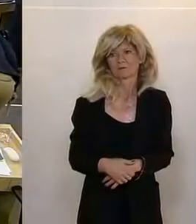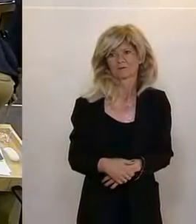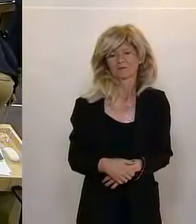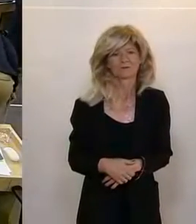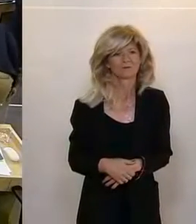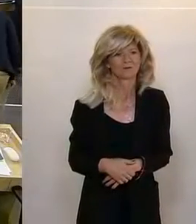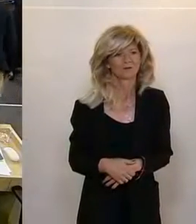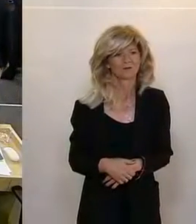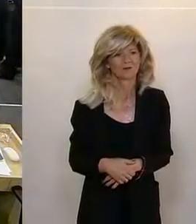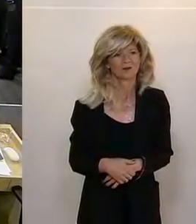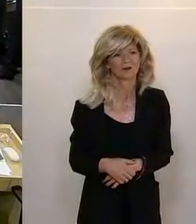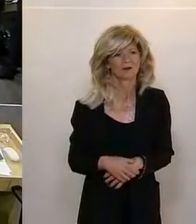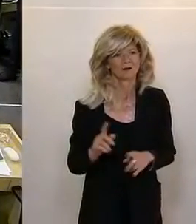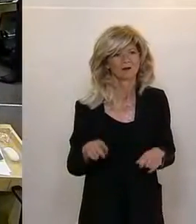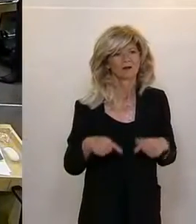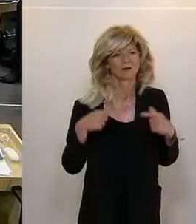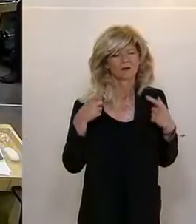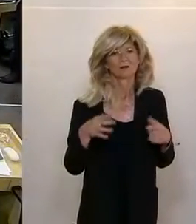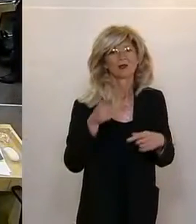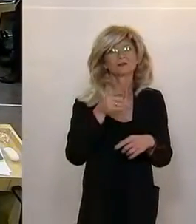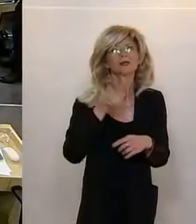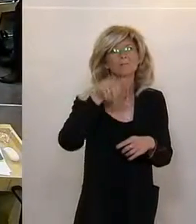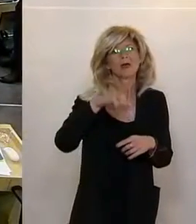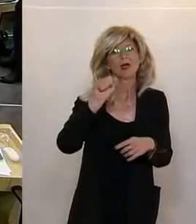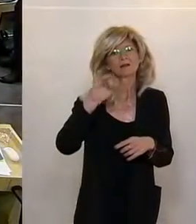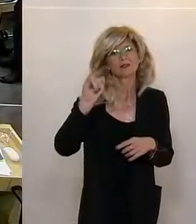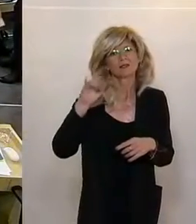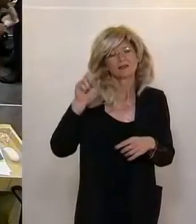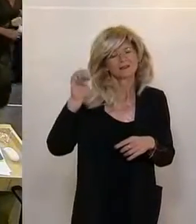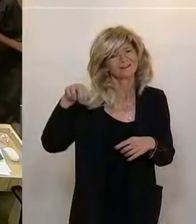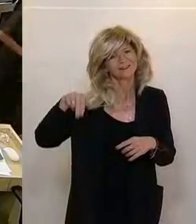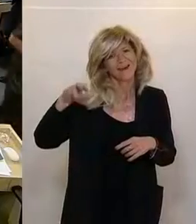Nächste Rednerin, Frau Abgeordnete Martina Künsberg-Sahre.